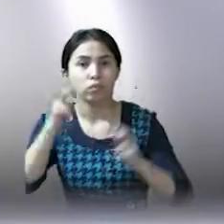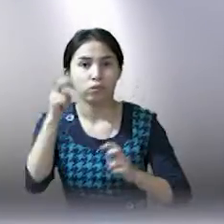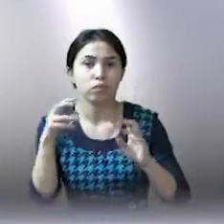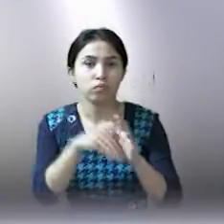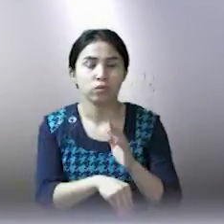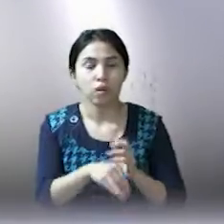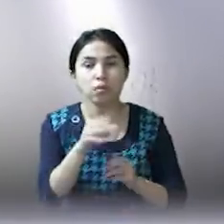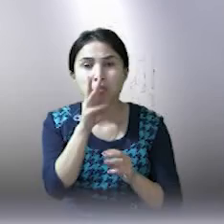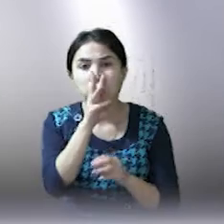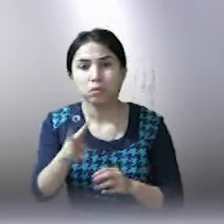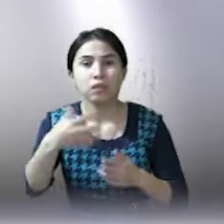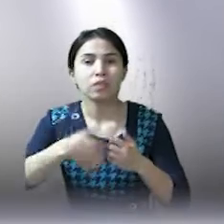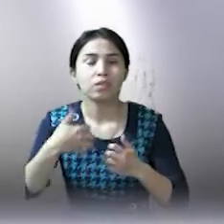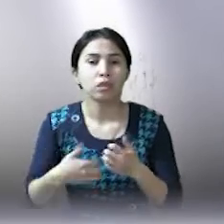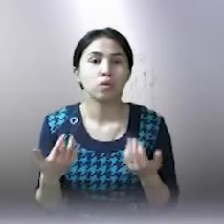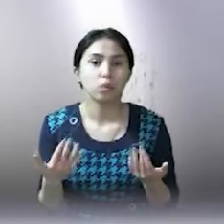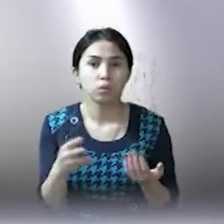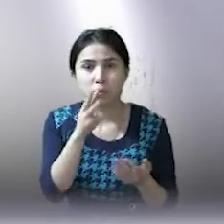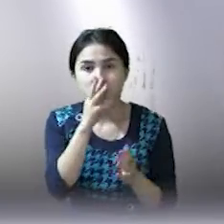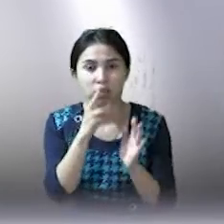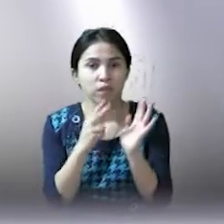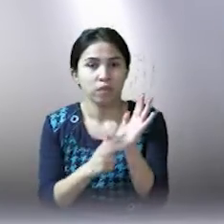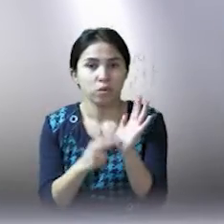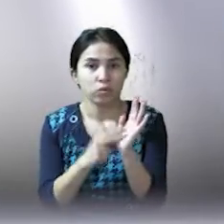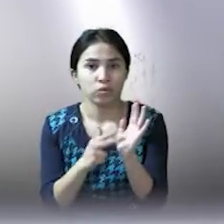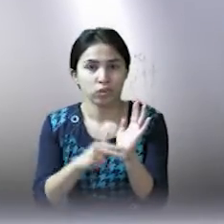жасайды? Орташа айлық 80